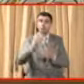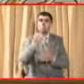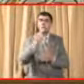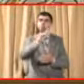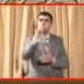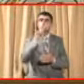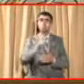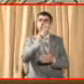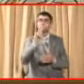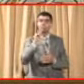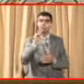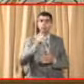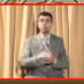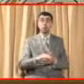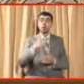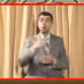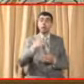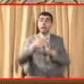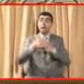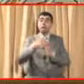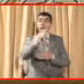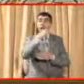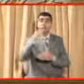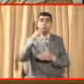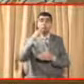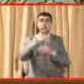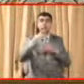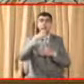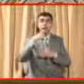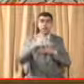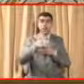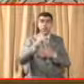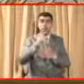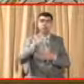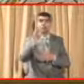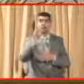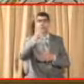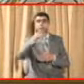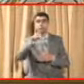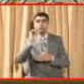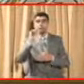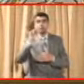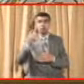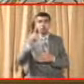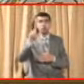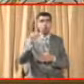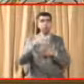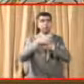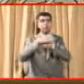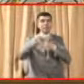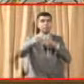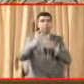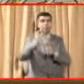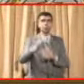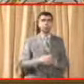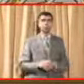إجراءات المتخذة لاستقبال شهر رمضان للسيدات السادة النواب المحترمين فريق تجمع الوطني الأحرار.